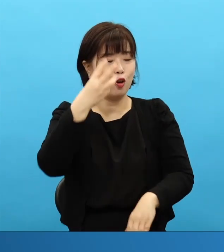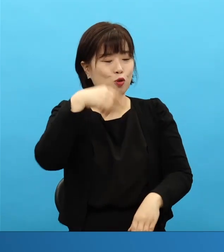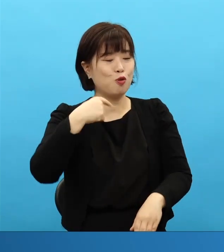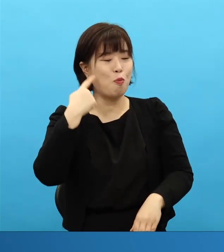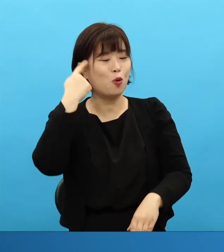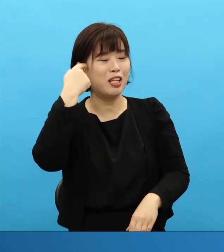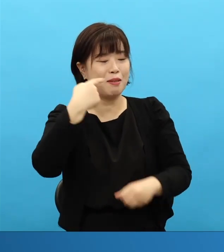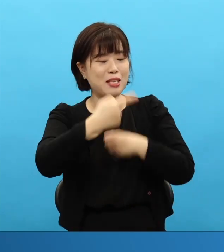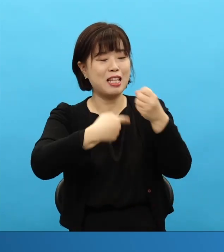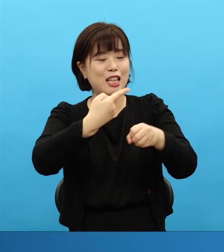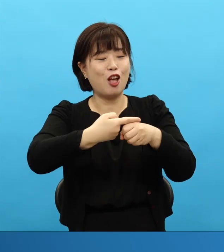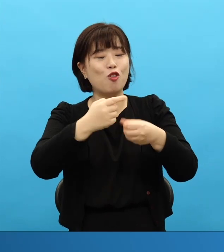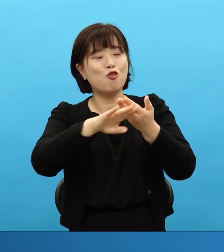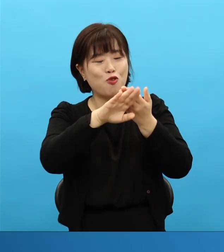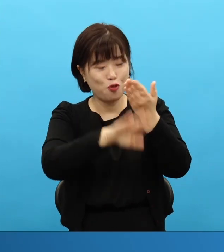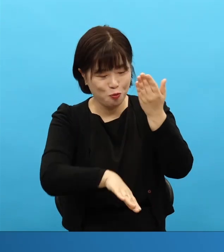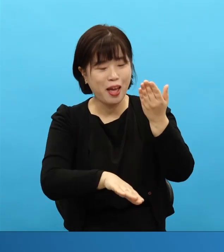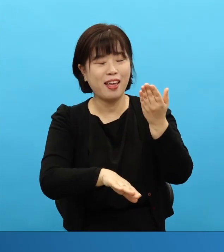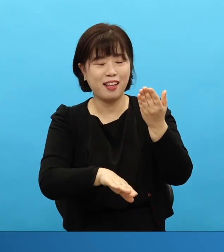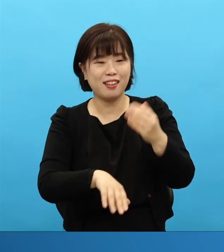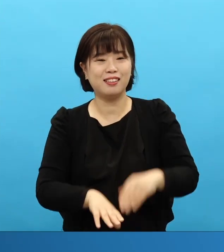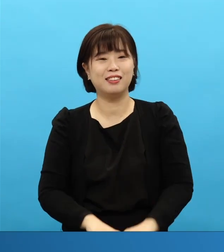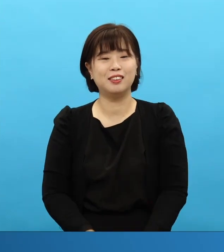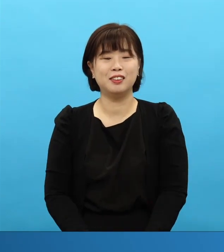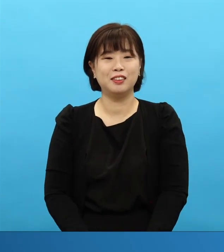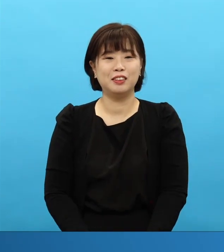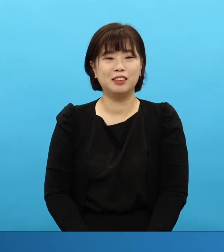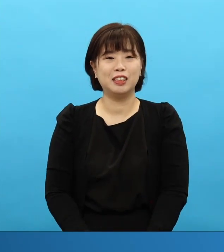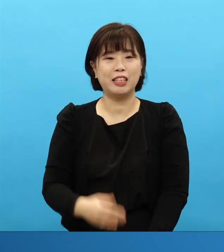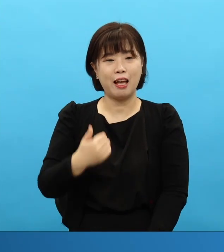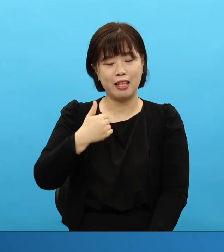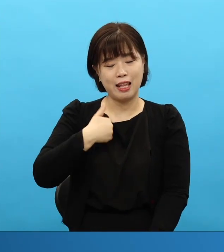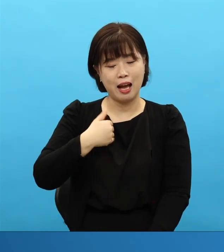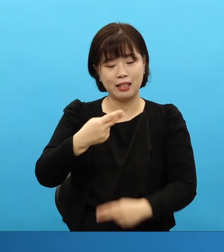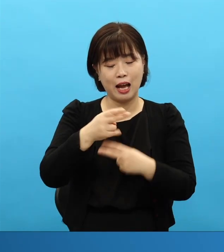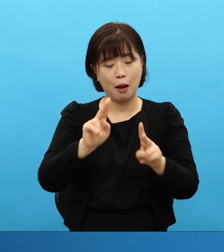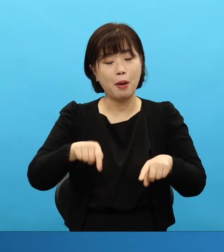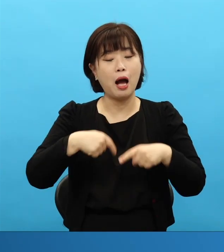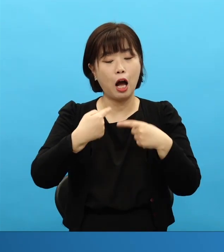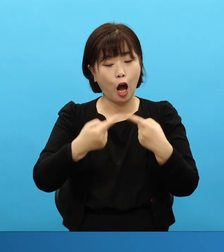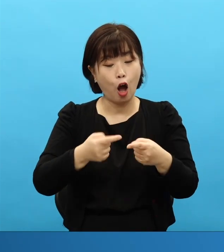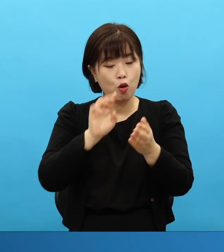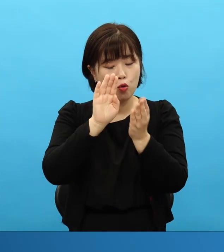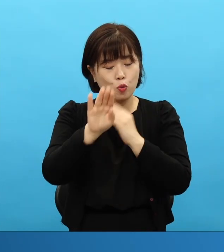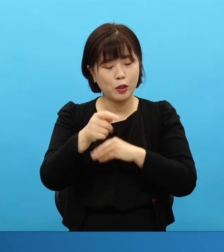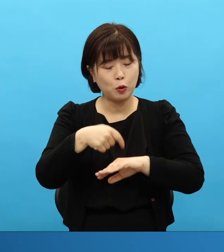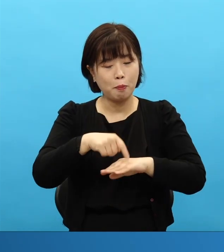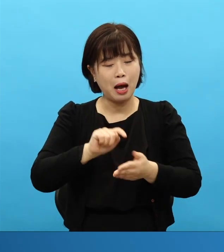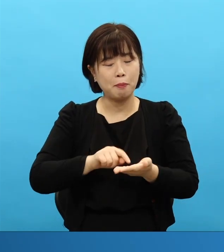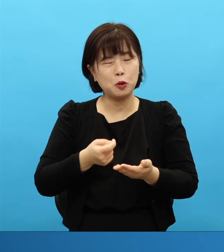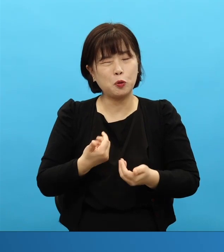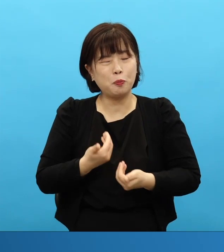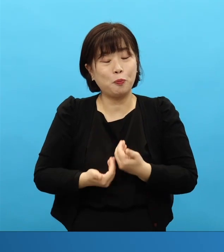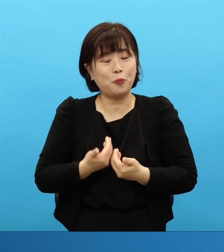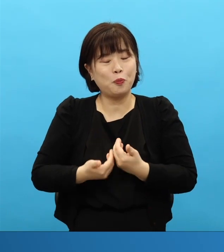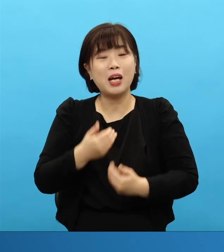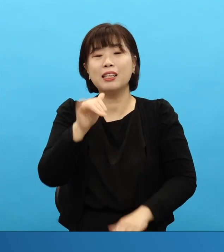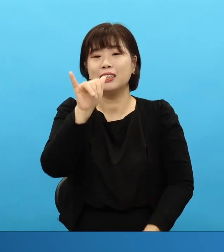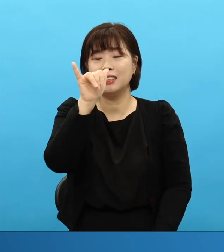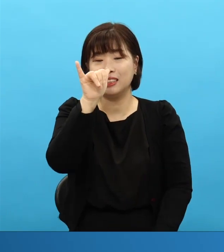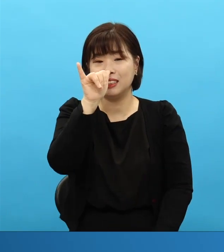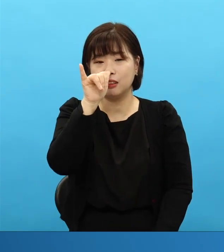그래서 제가 다락방 한 후에도 갈등을 많이 했습니다. 하다가 이제